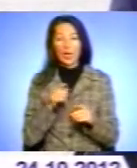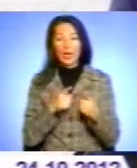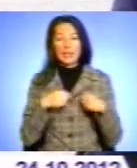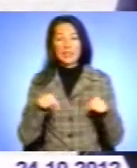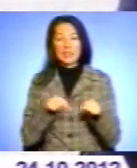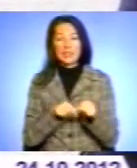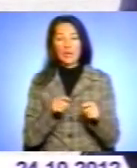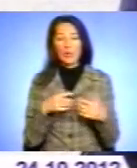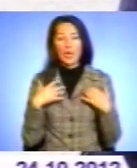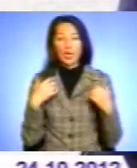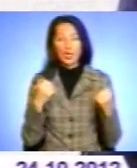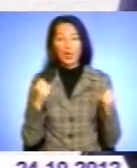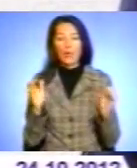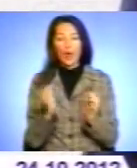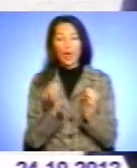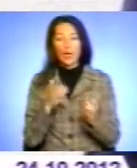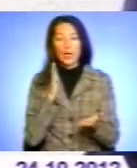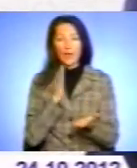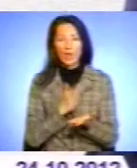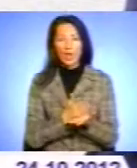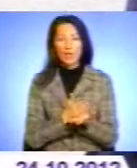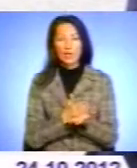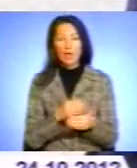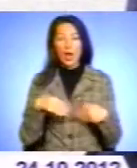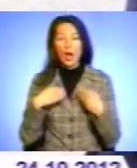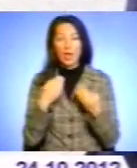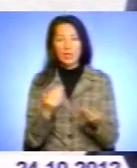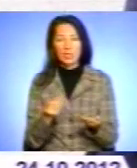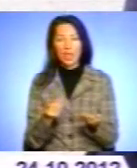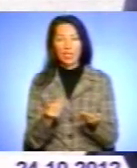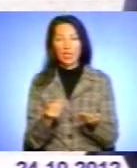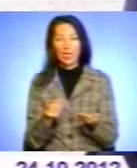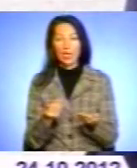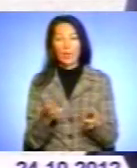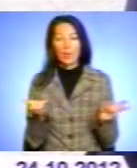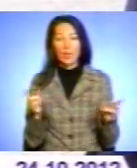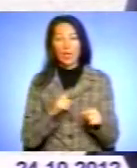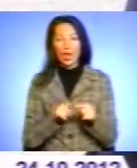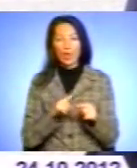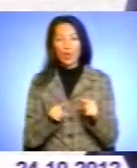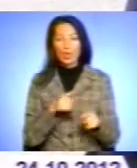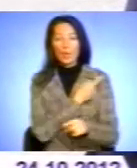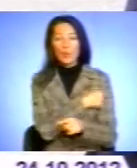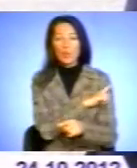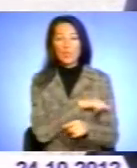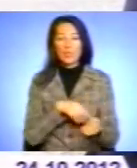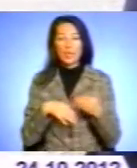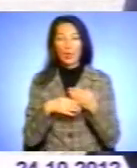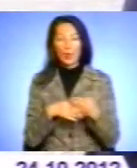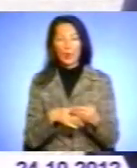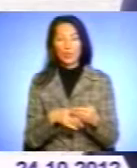системи здравоохранения является оказание неотложной медицинской помощи.